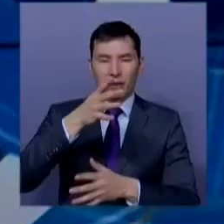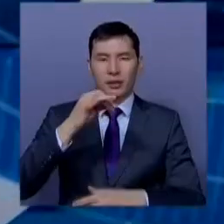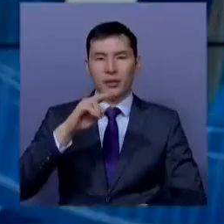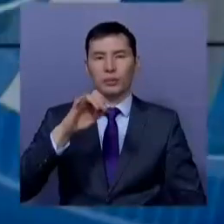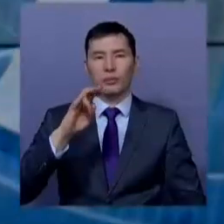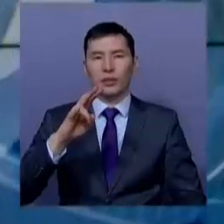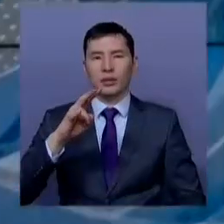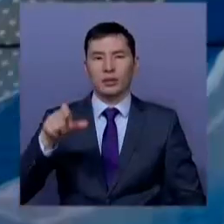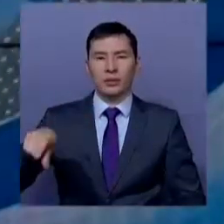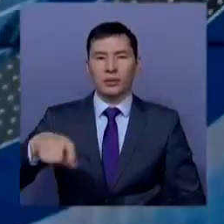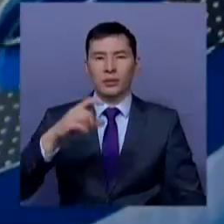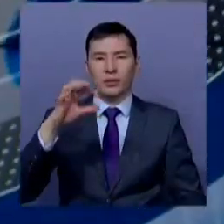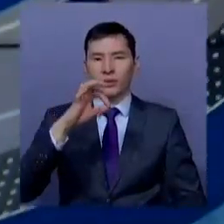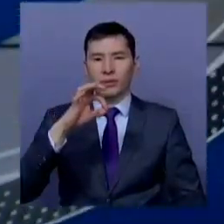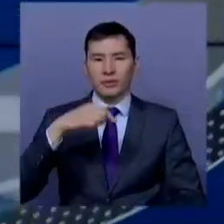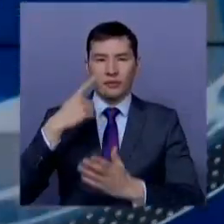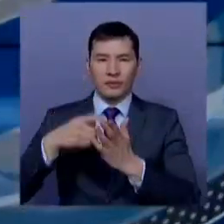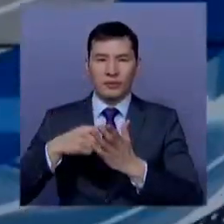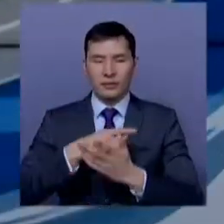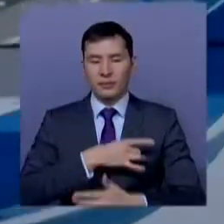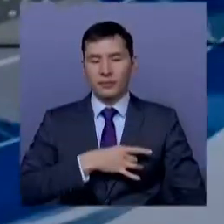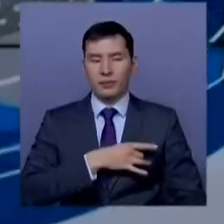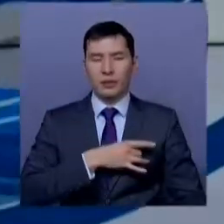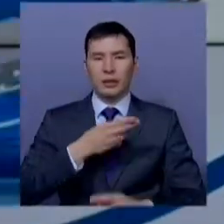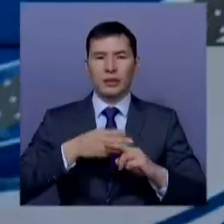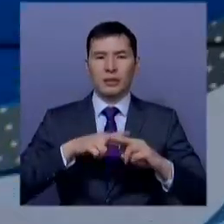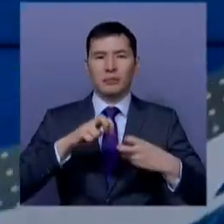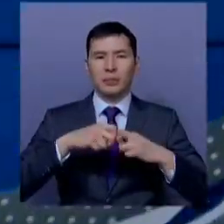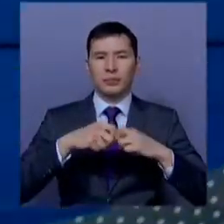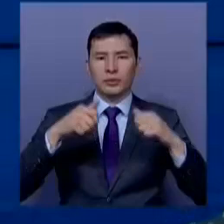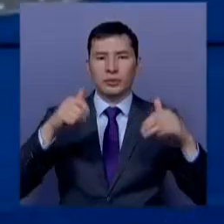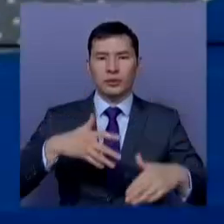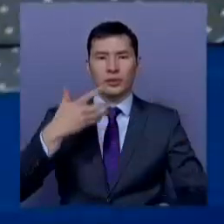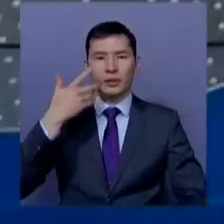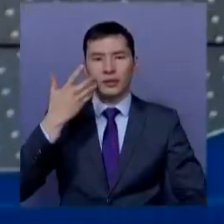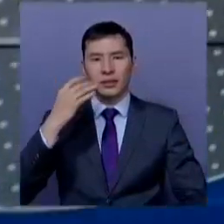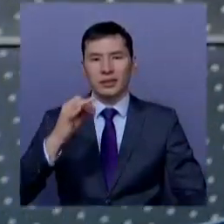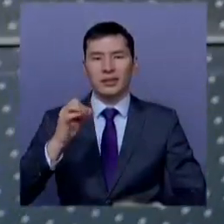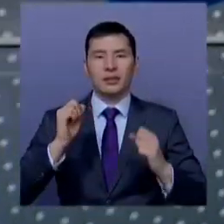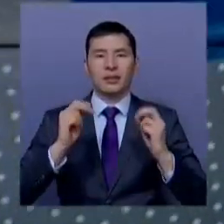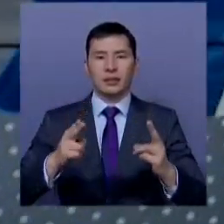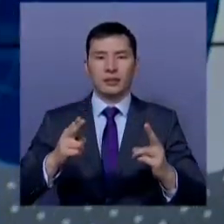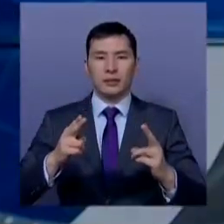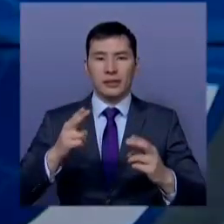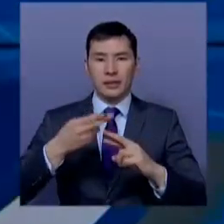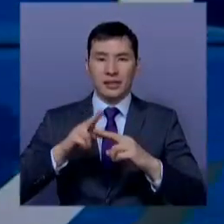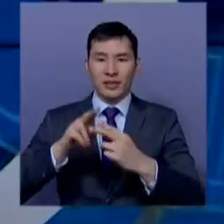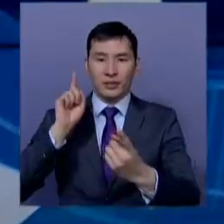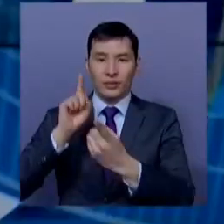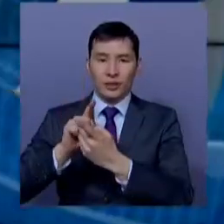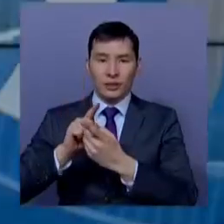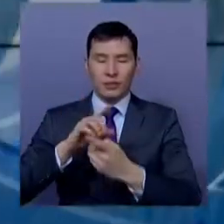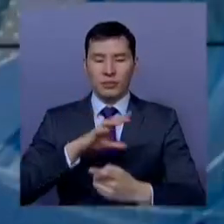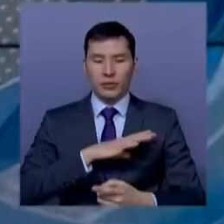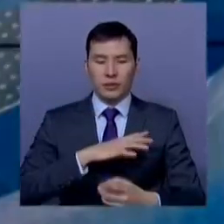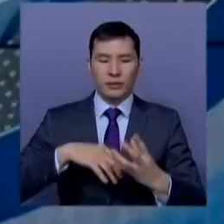жайы. Шахар басшысы аталған мәселелер қашан және қалай шешілетініне жеке-жеке тоқталды. Кездесуде сонымен қатар